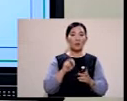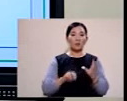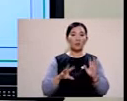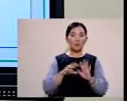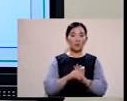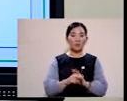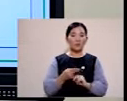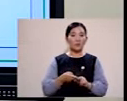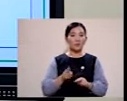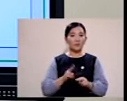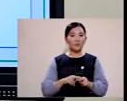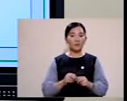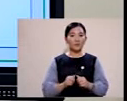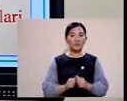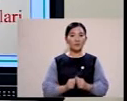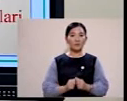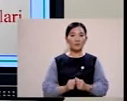ekan.